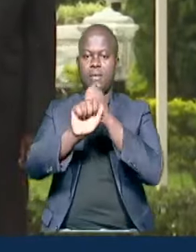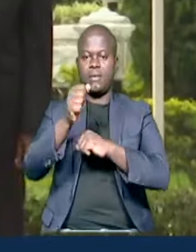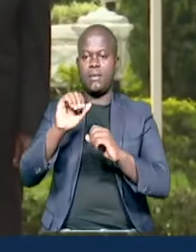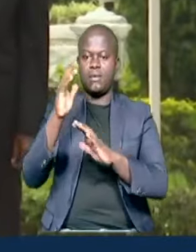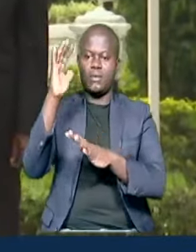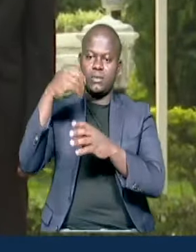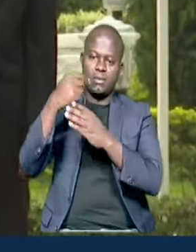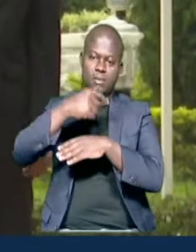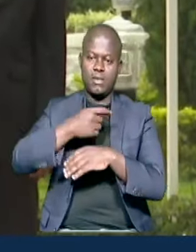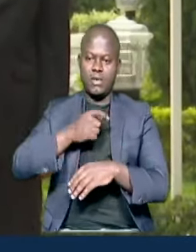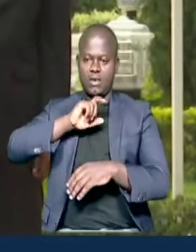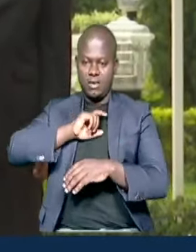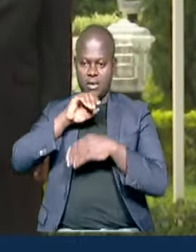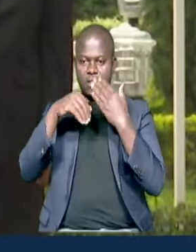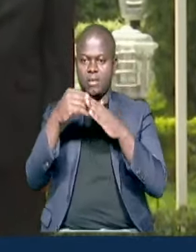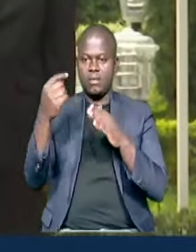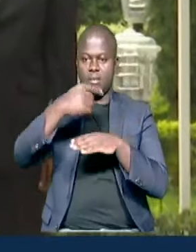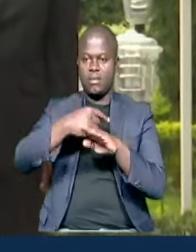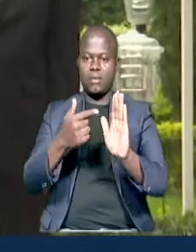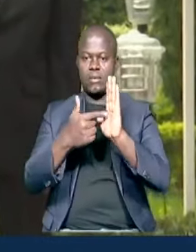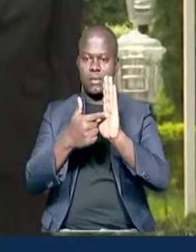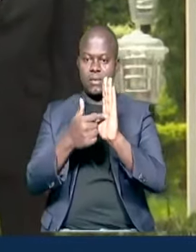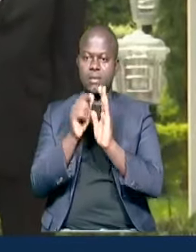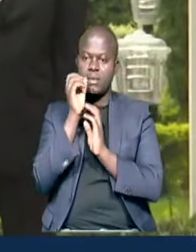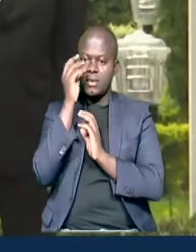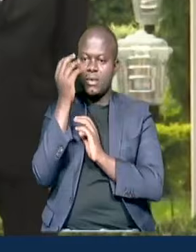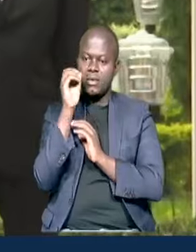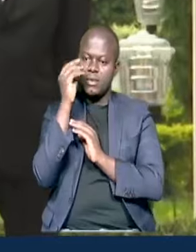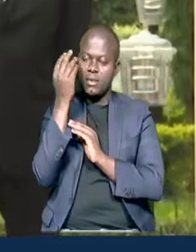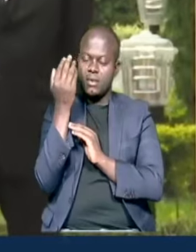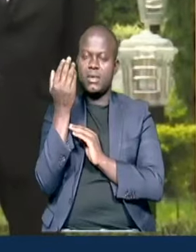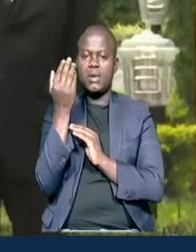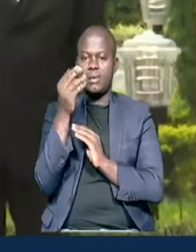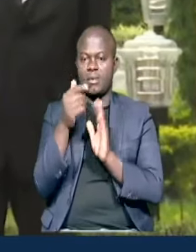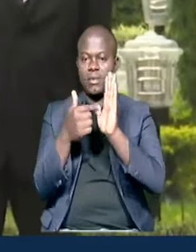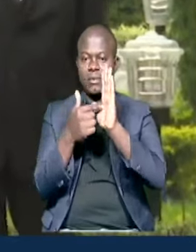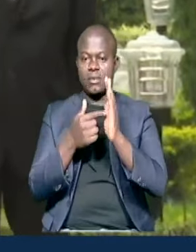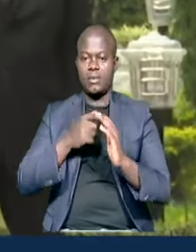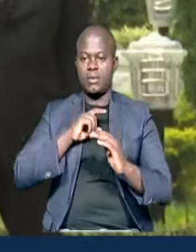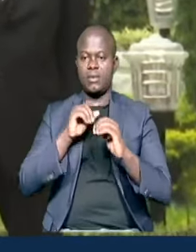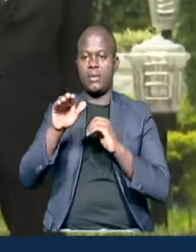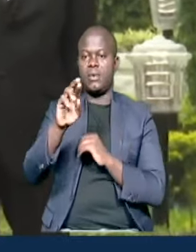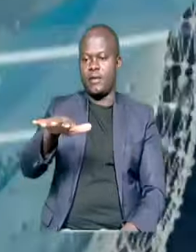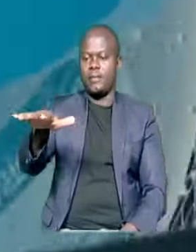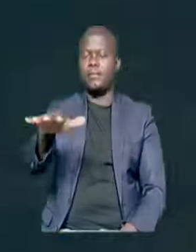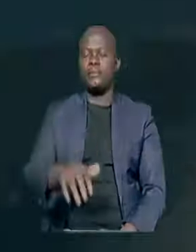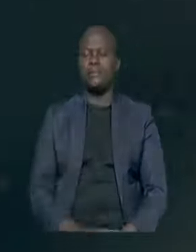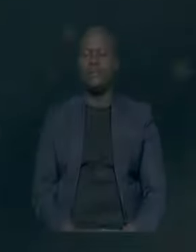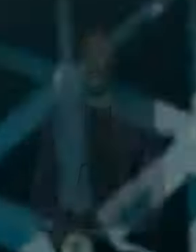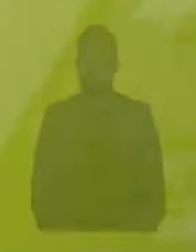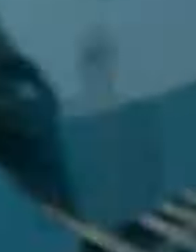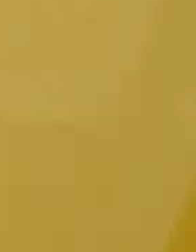kwizihiza umunsi w'intwari n'umunsi waranzwe no gushyira indabo ku kimenyetso cy'ubutwari kiri ku icumbi cy'intwari I Remera